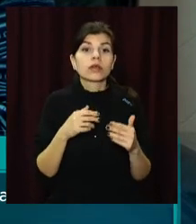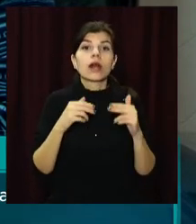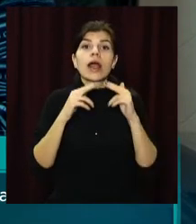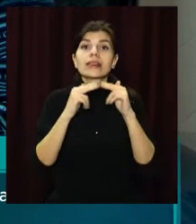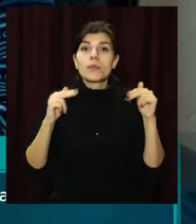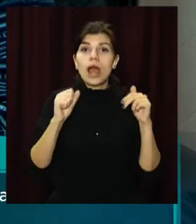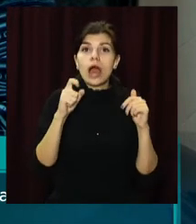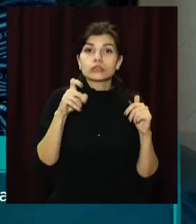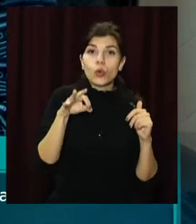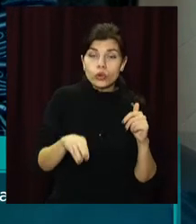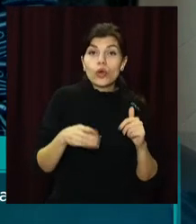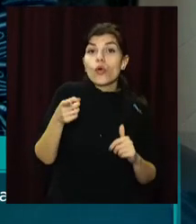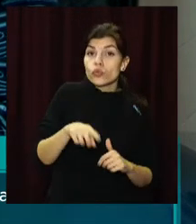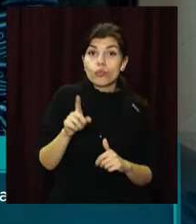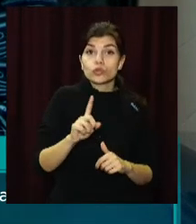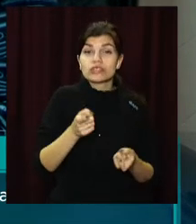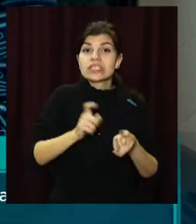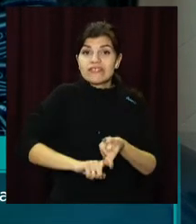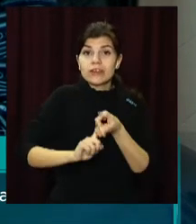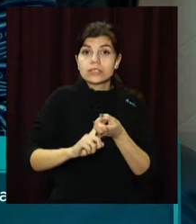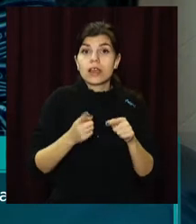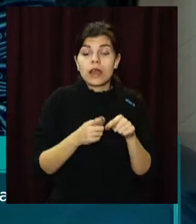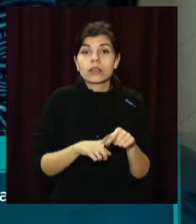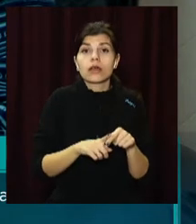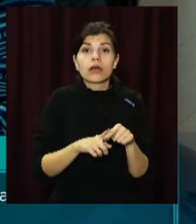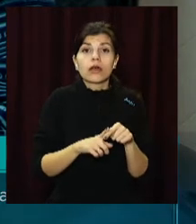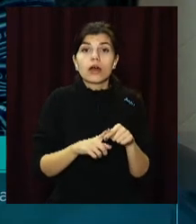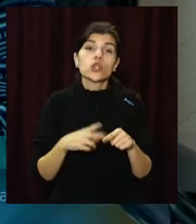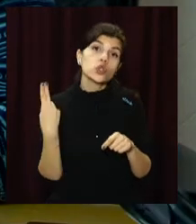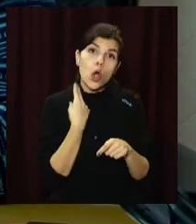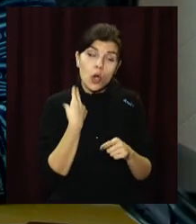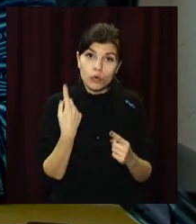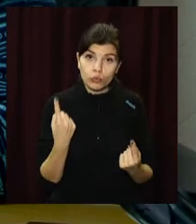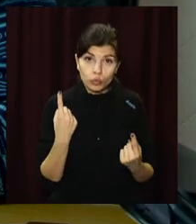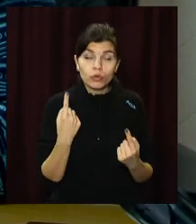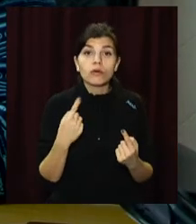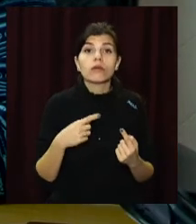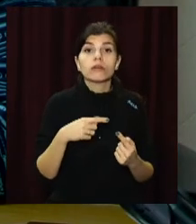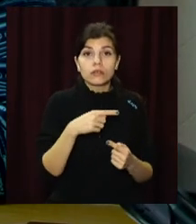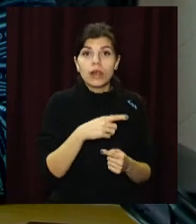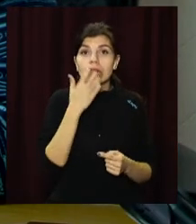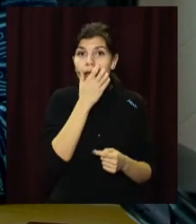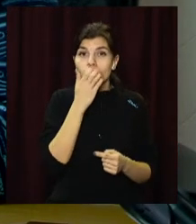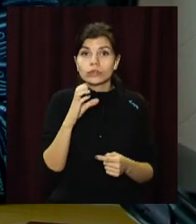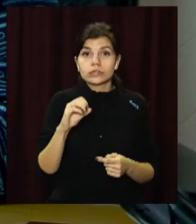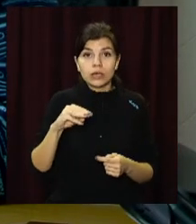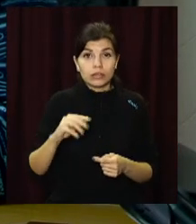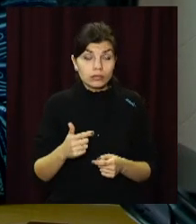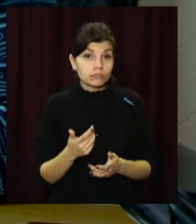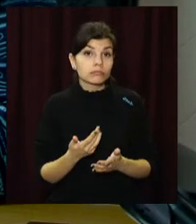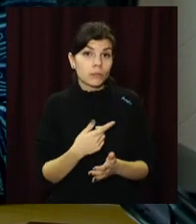«Дніпроазот» о том, що в зв'язку з имеющейся задолженістю комунального підприємства «Теплосеть»